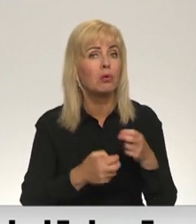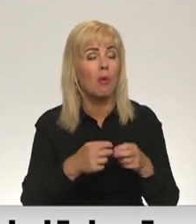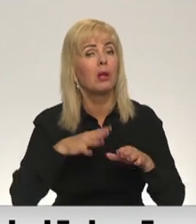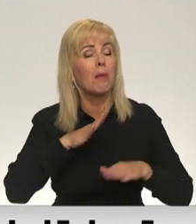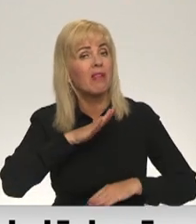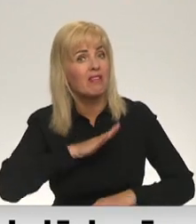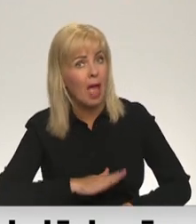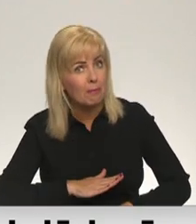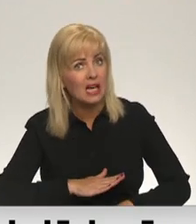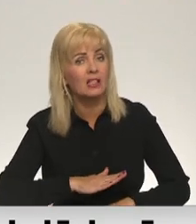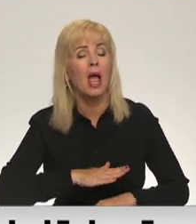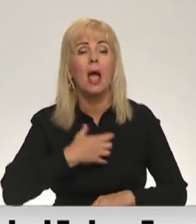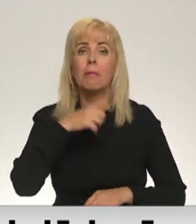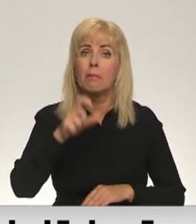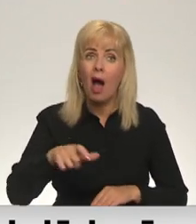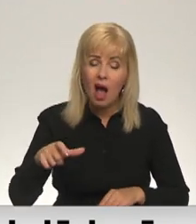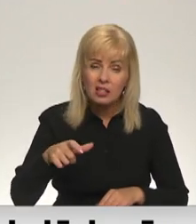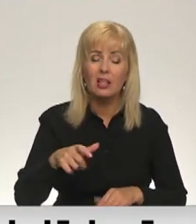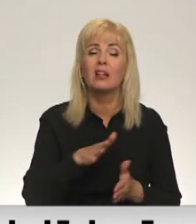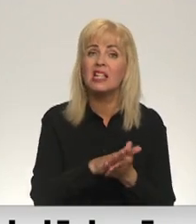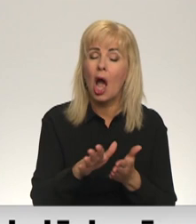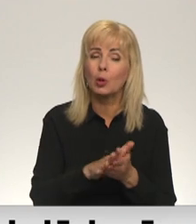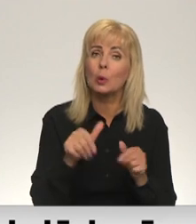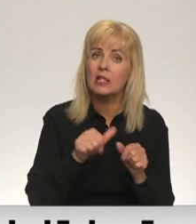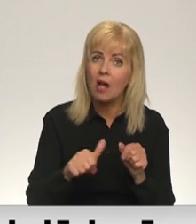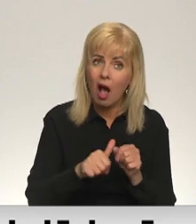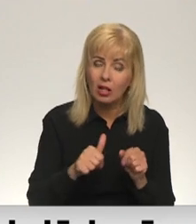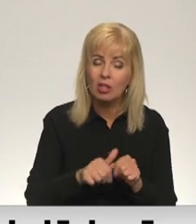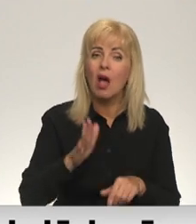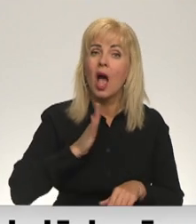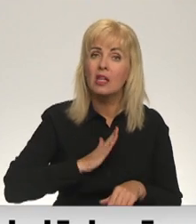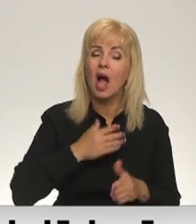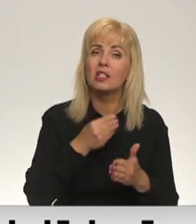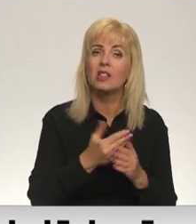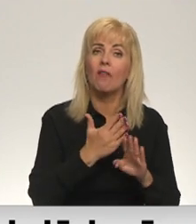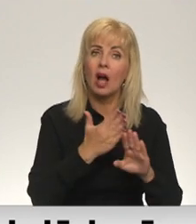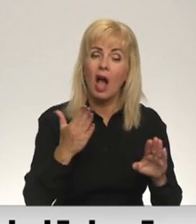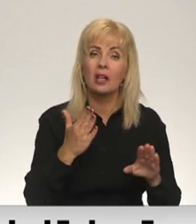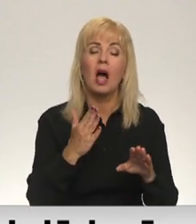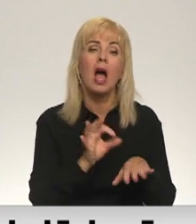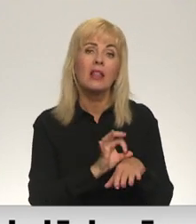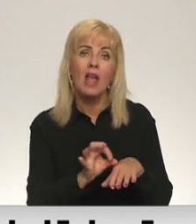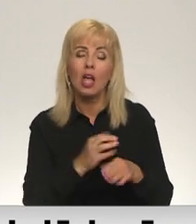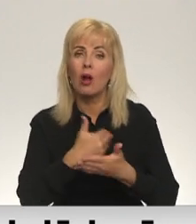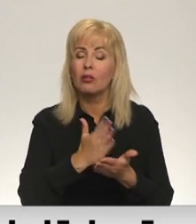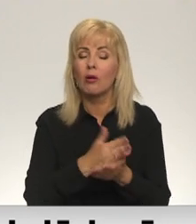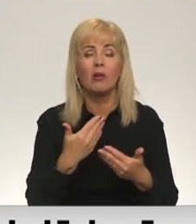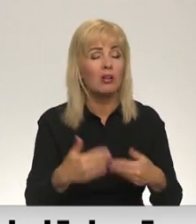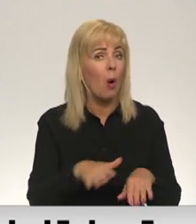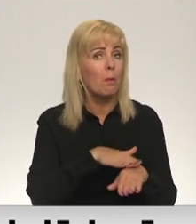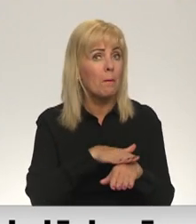depresijai, pacientiem jāizslīdus ar zālēm un jāgaida sava kārta. Jo neirošu nodaļas ir